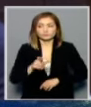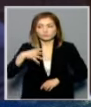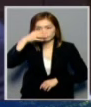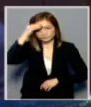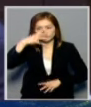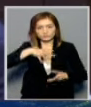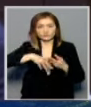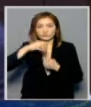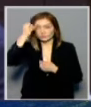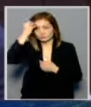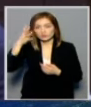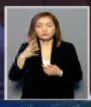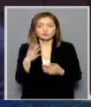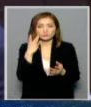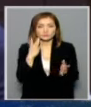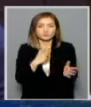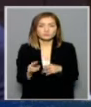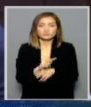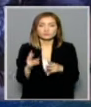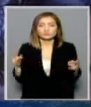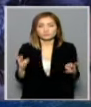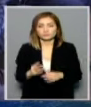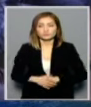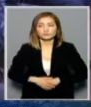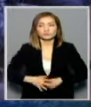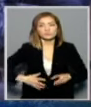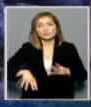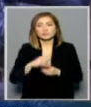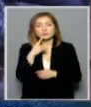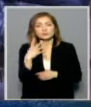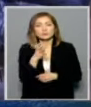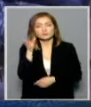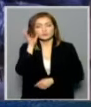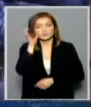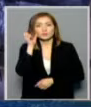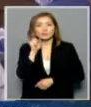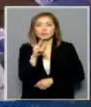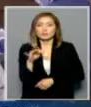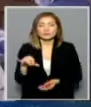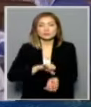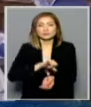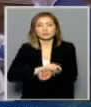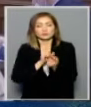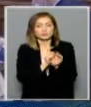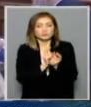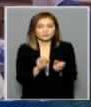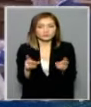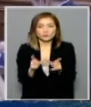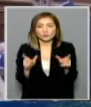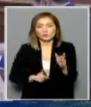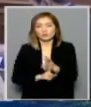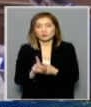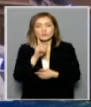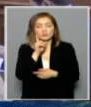бәрін сана-сезімін сол деңгейге біз тәрбиелеуіміз керек. Барлық баяндамаларды тыңдаған облыс әкімі нашақорлықпен күресу үшін мектептен